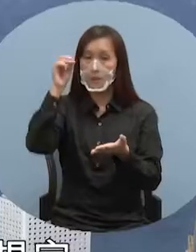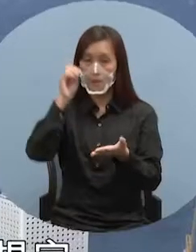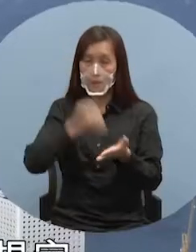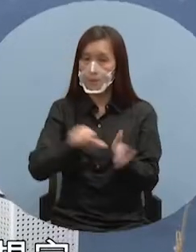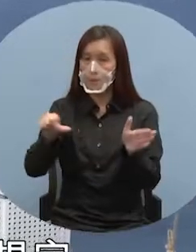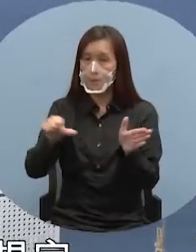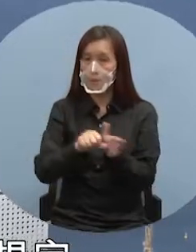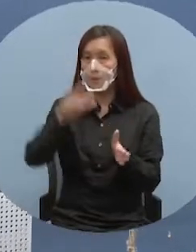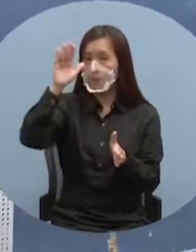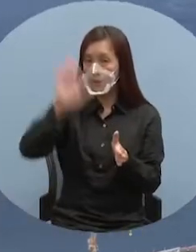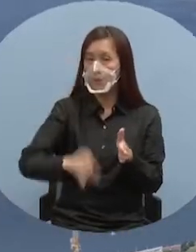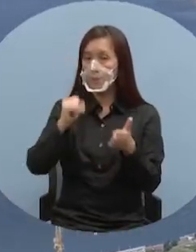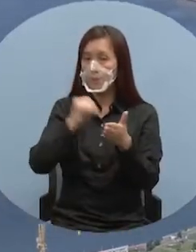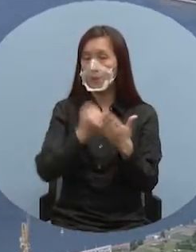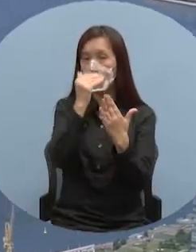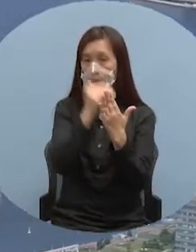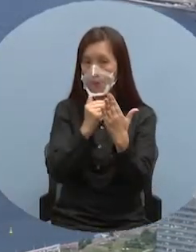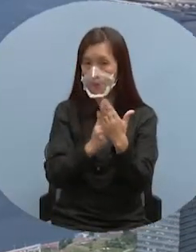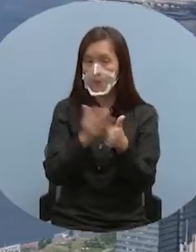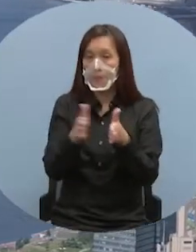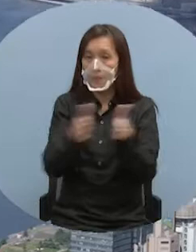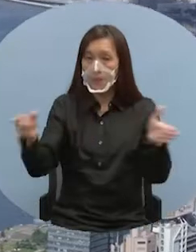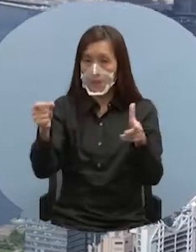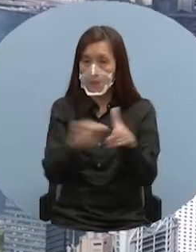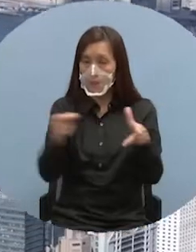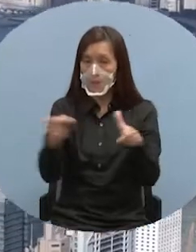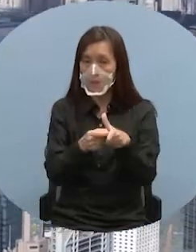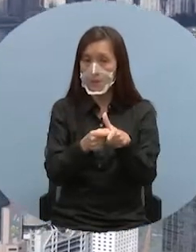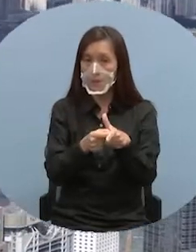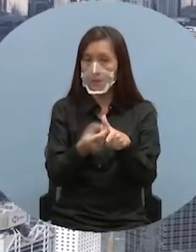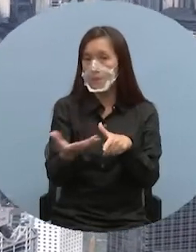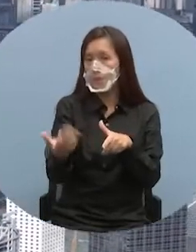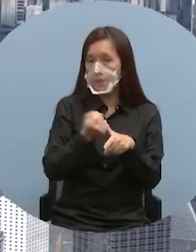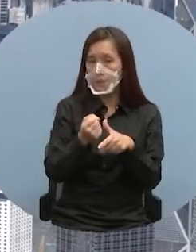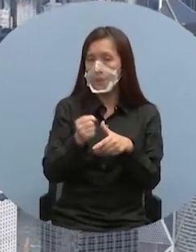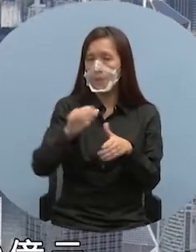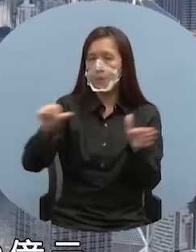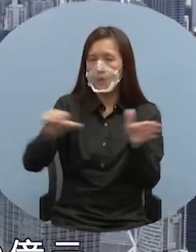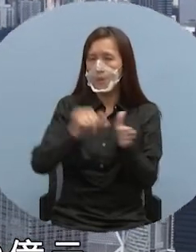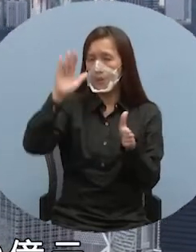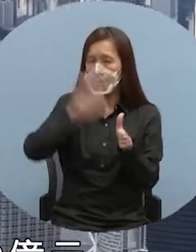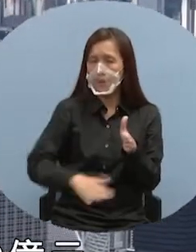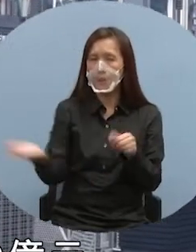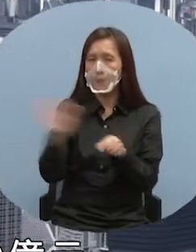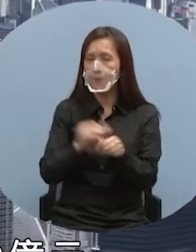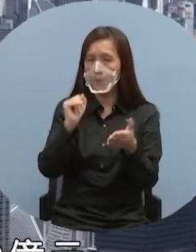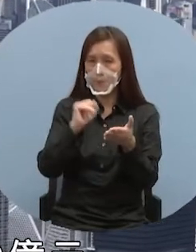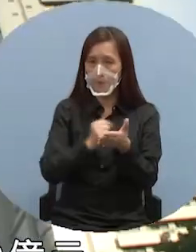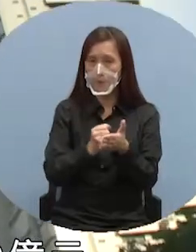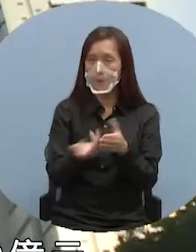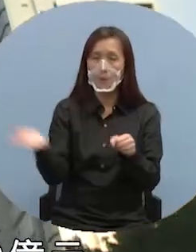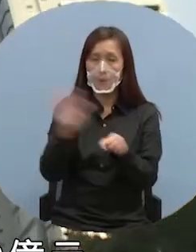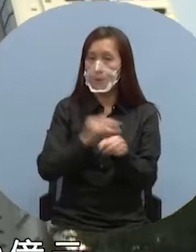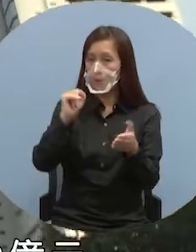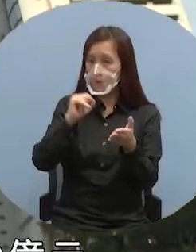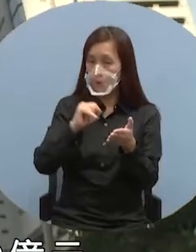實際稅率的規定，向大型跨國企業集團徵收本地最低補足稅。粗略估算，補足稅每年